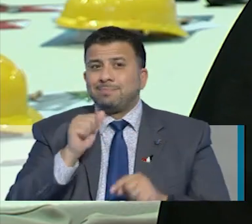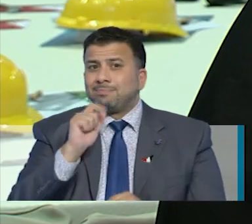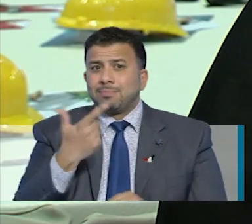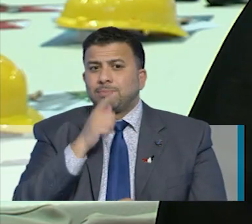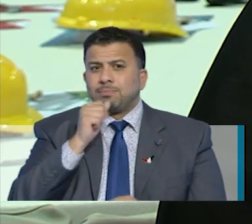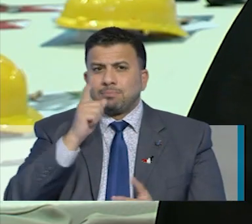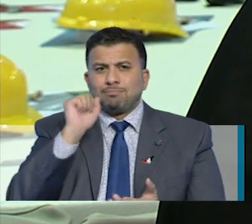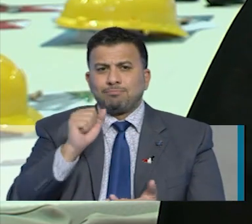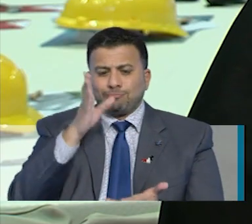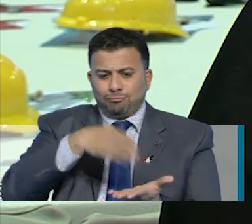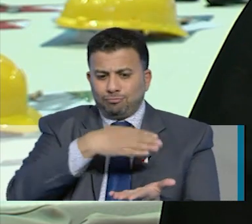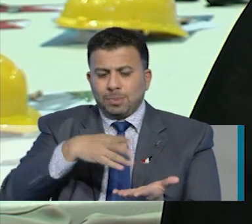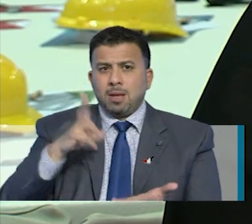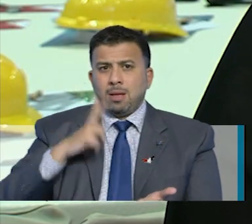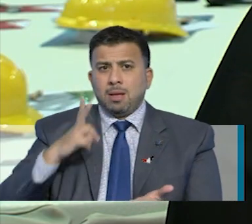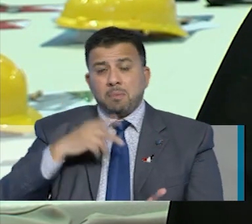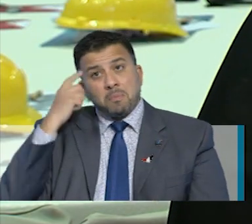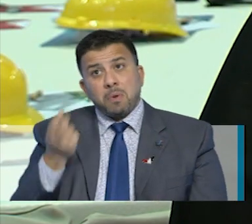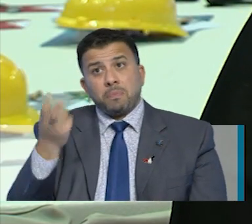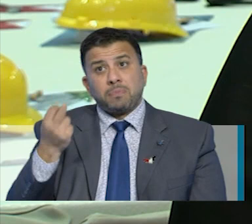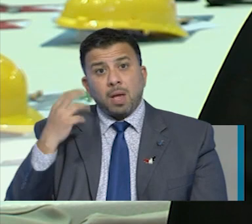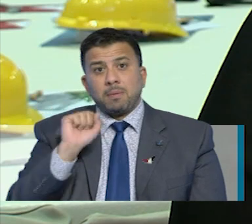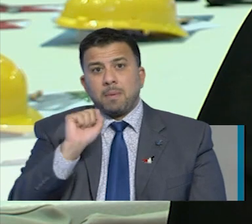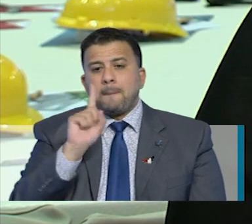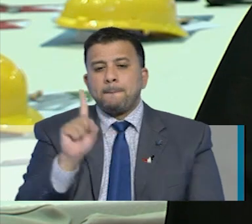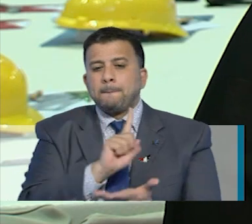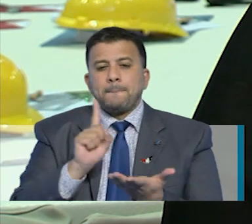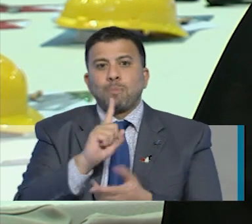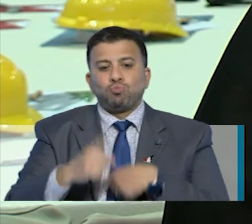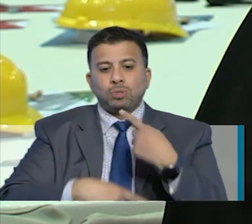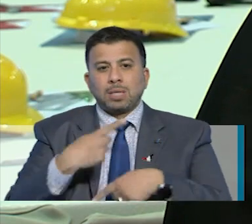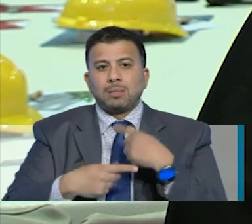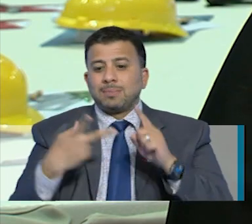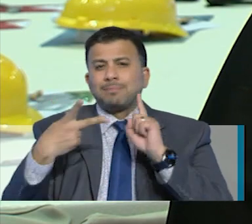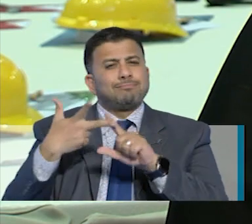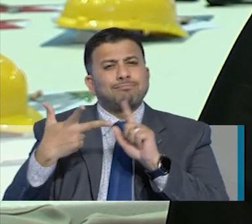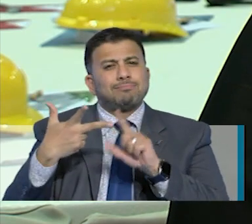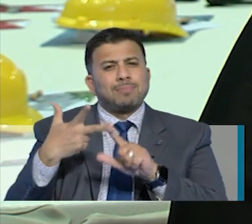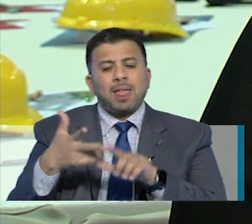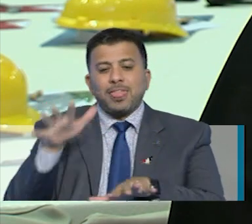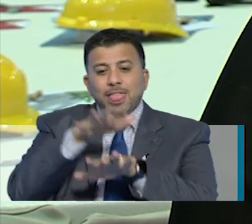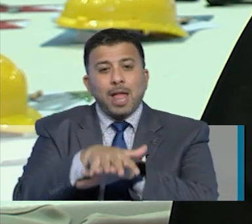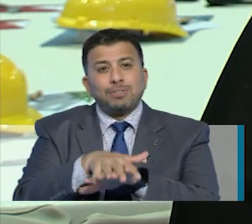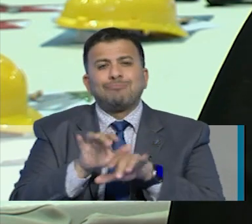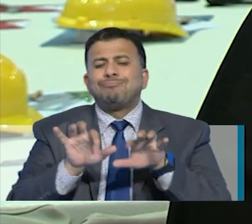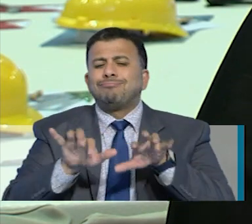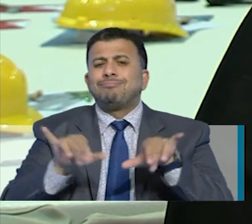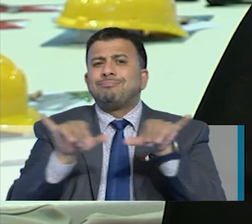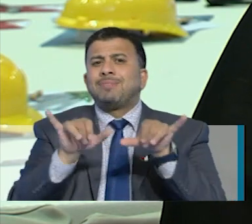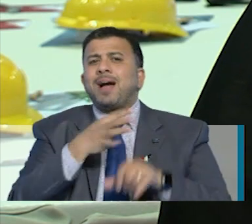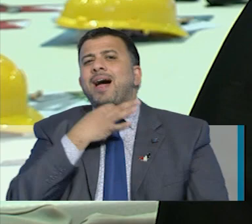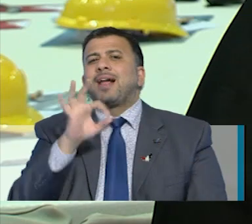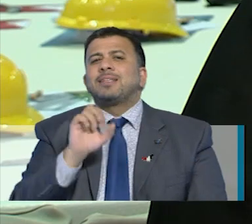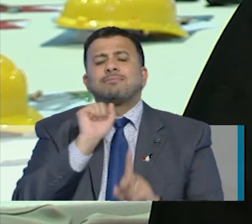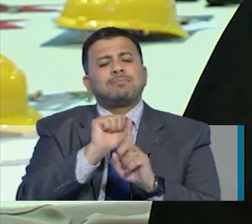يكون تخطيط حضري مبتكر لبيئة مستدامة، والمحور الثالث راح يكون دمج التقنيات الحديثة